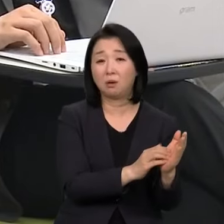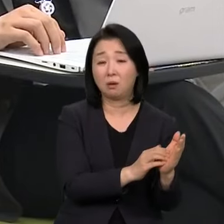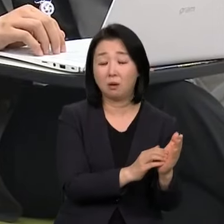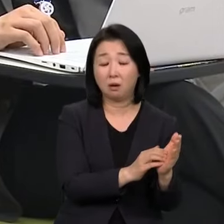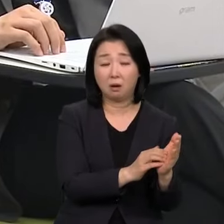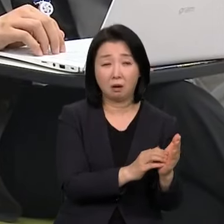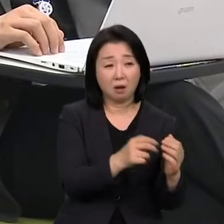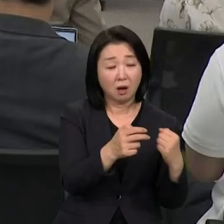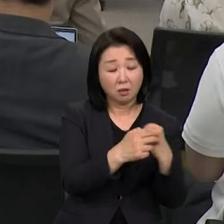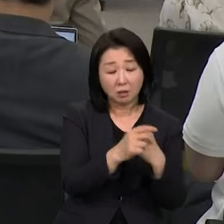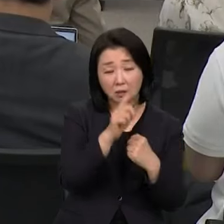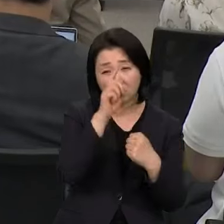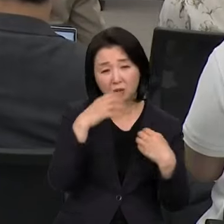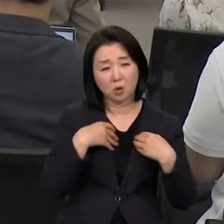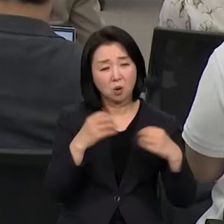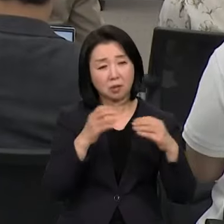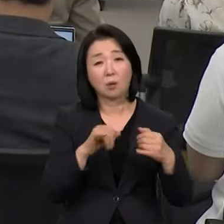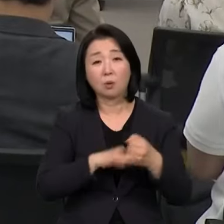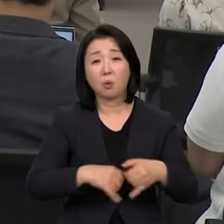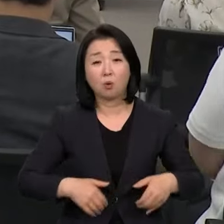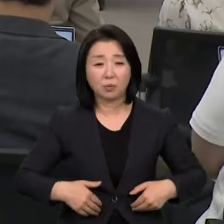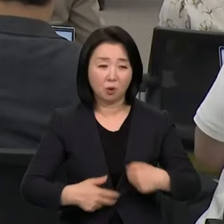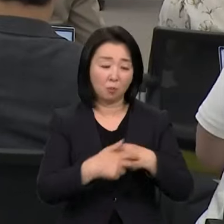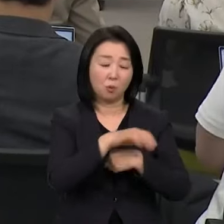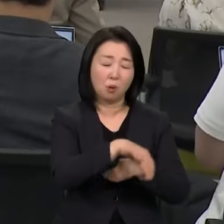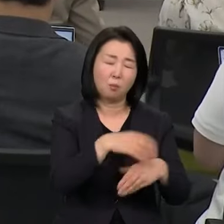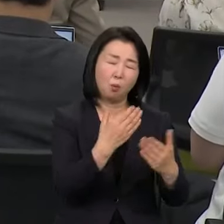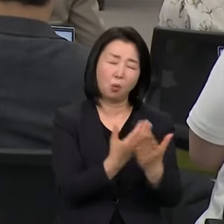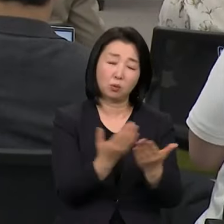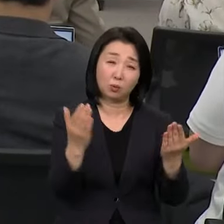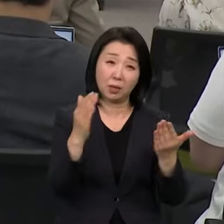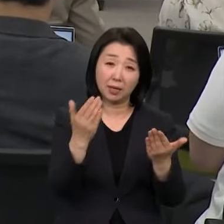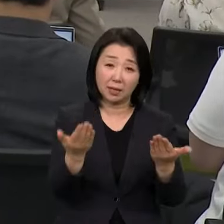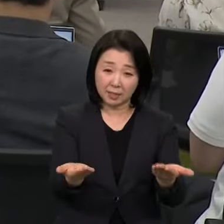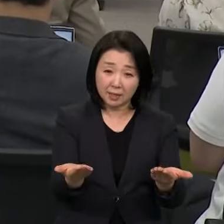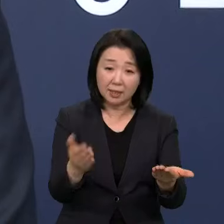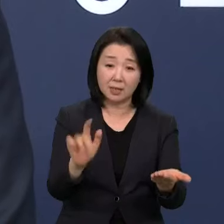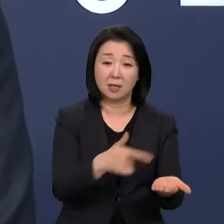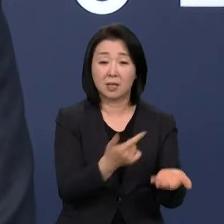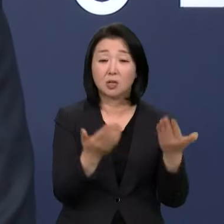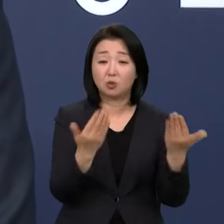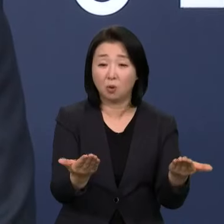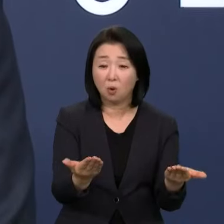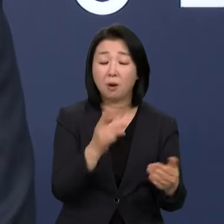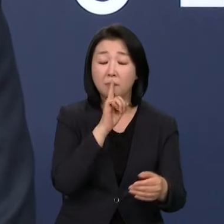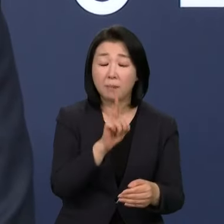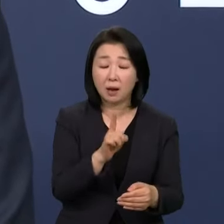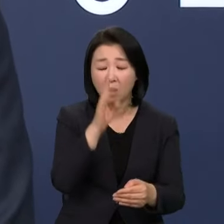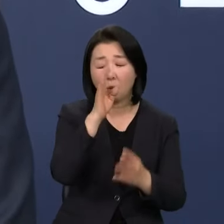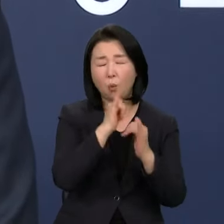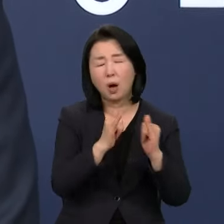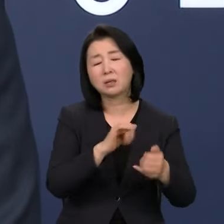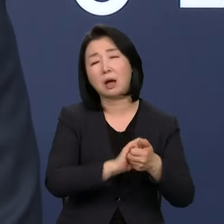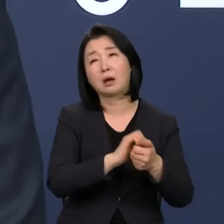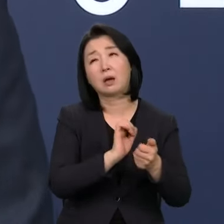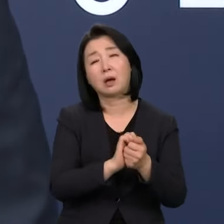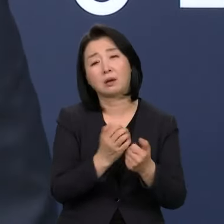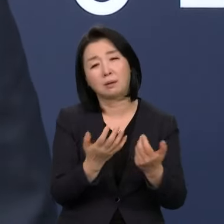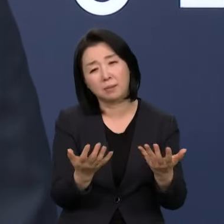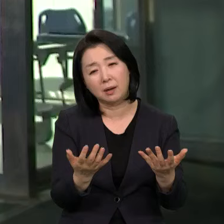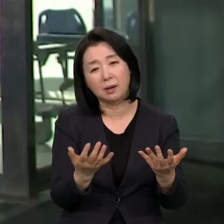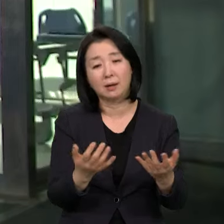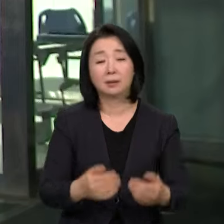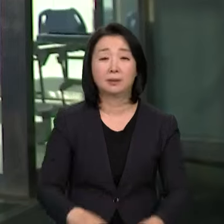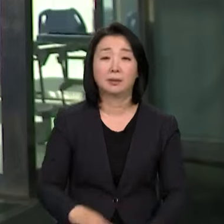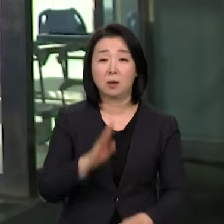대화는 하루속히 이루어져야 하는데 주요 병원들까지 휴진하겠다고 나선 상태, 환자들은 한계 상황에 더 내몰리고 있습니다.